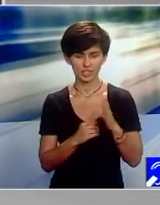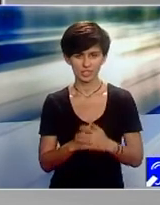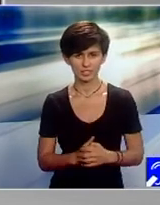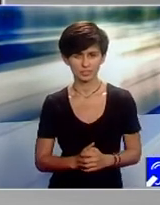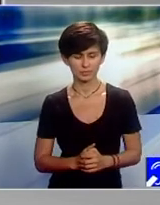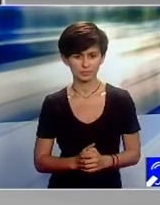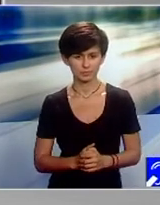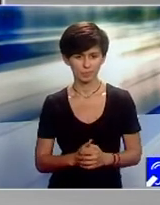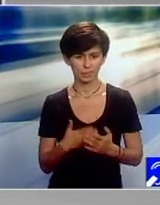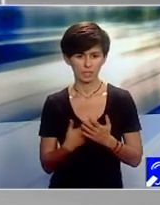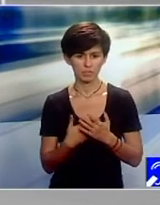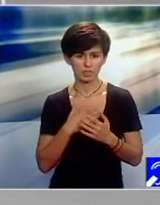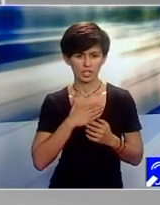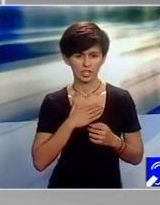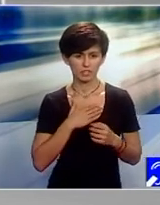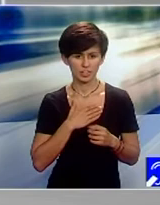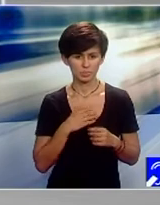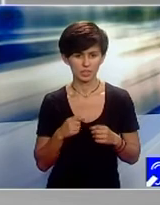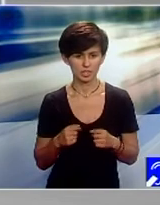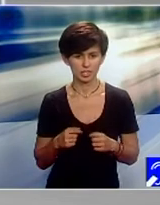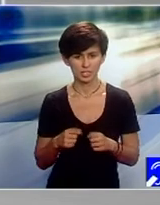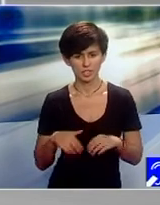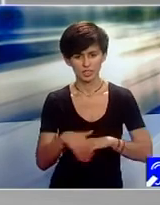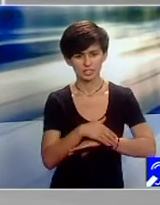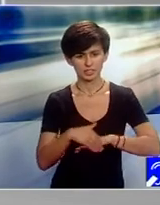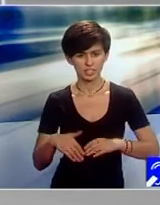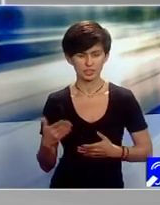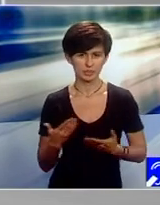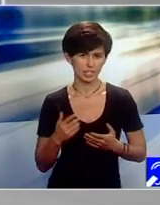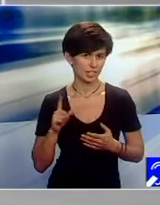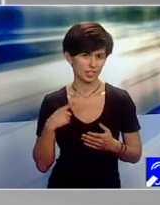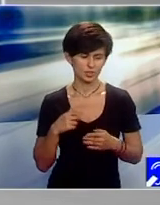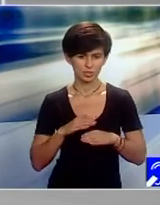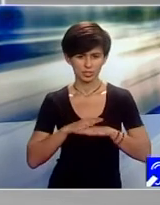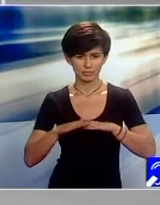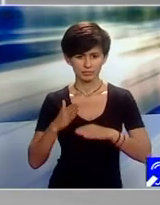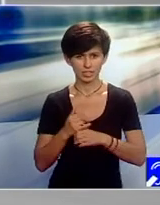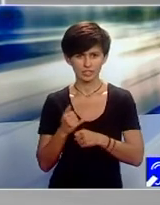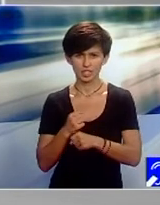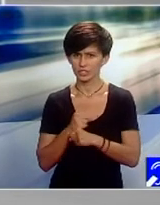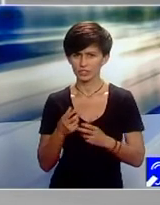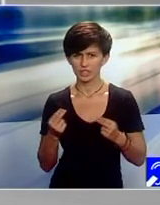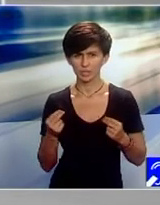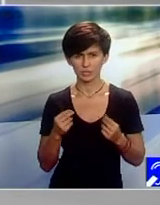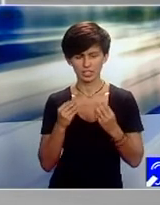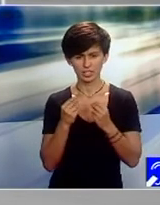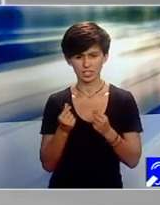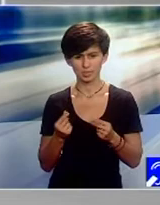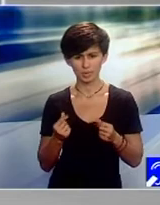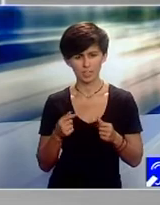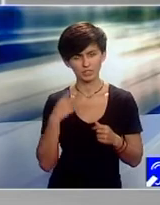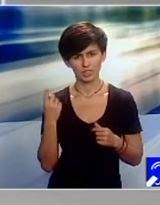că avem străzi neasfaltate și avem șantierele de pe care ies camioanele cu noroiul pe roți și avem foarte mult praf în oraș. Sunt mici proiecte, dar care se